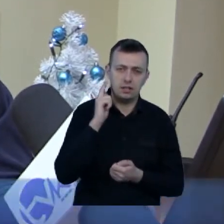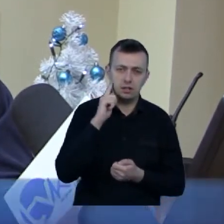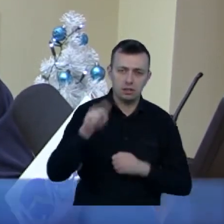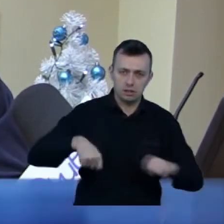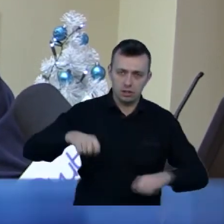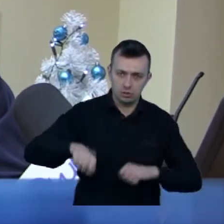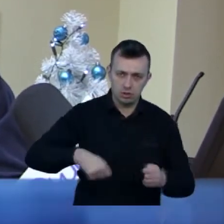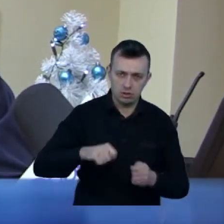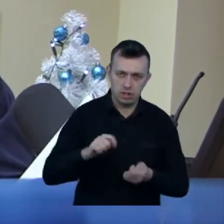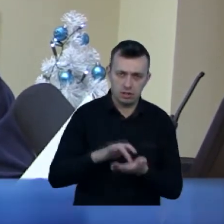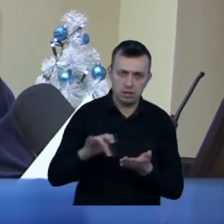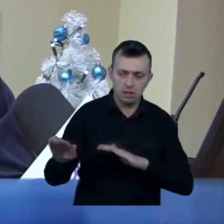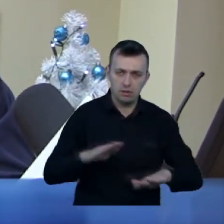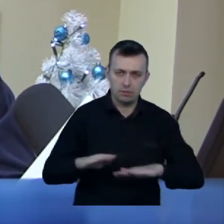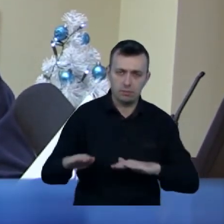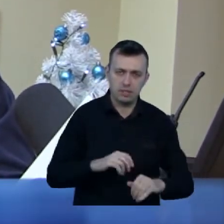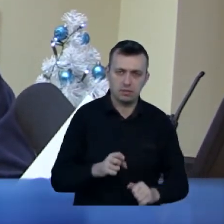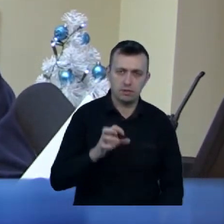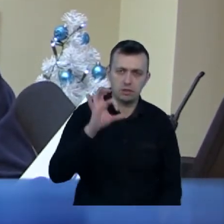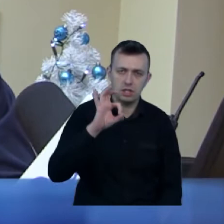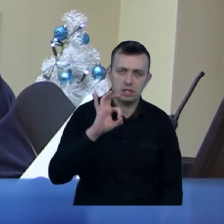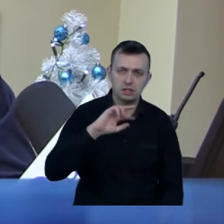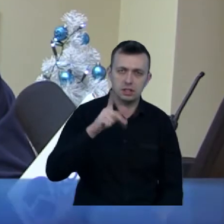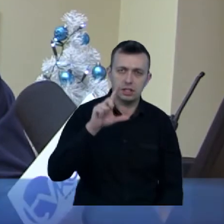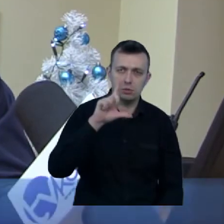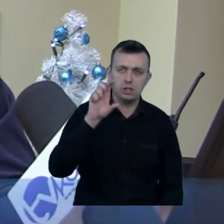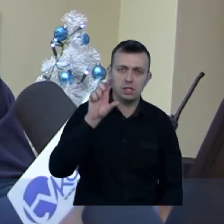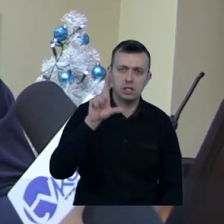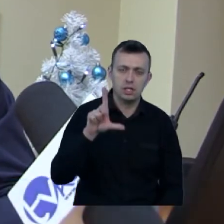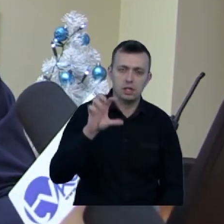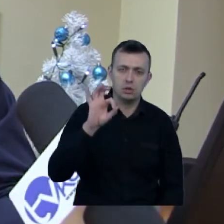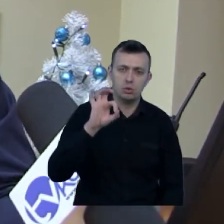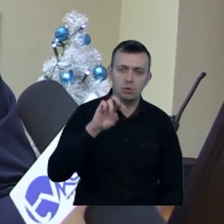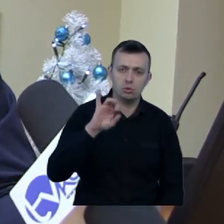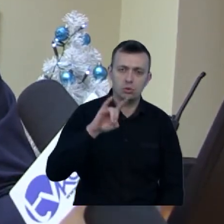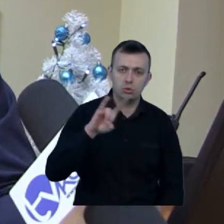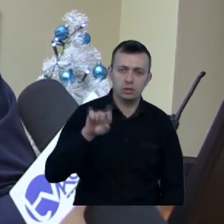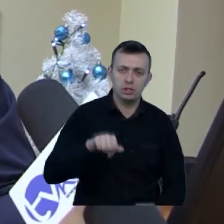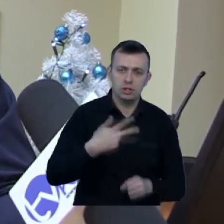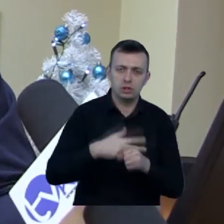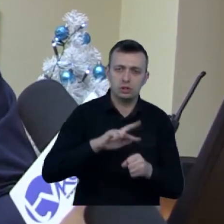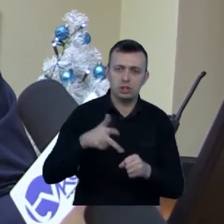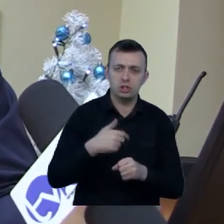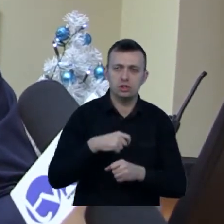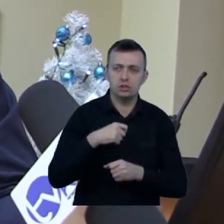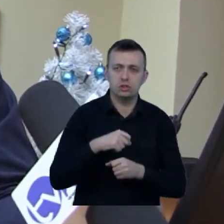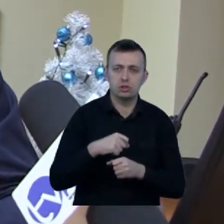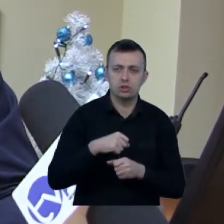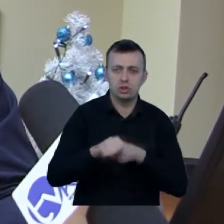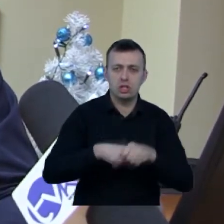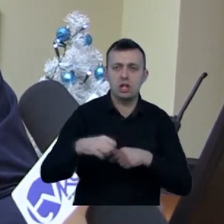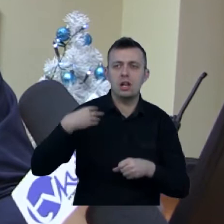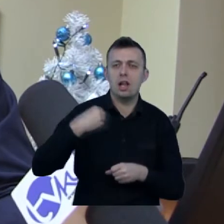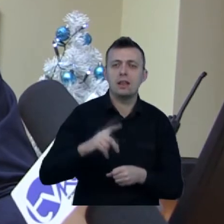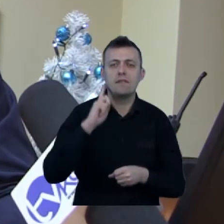nietrzeźwego kierującego w miejscowości Skuty, mieszkaniec naszego powiatu,